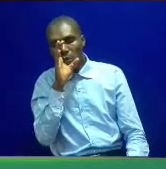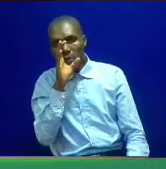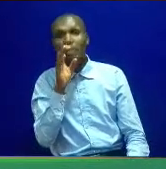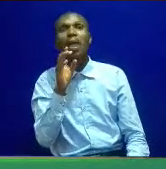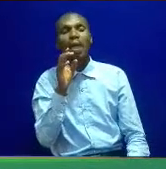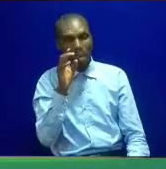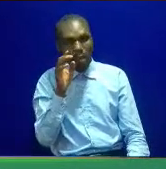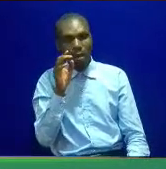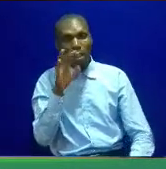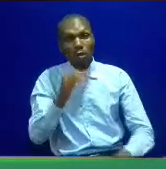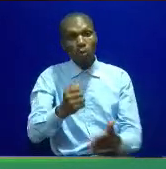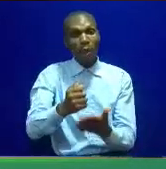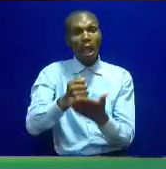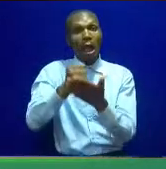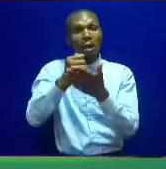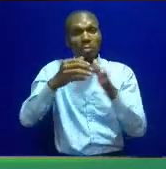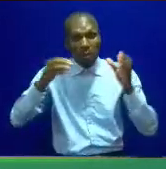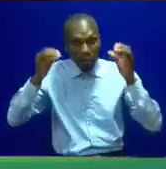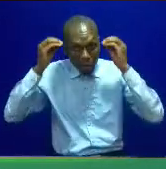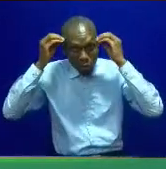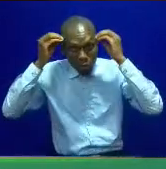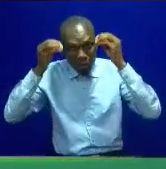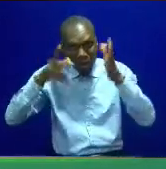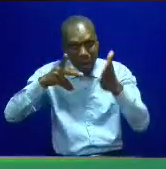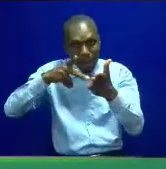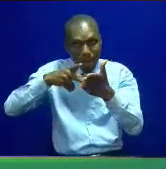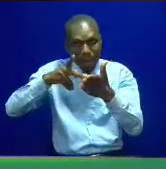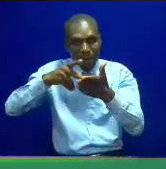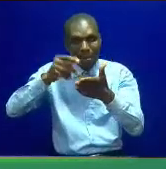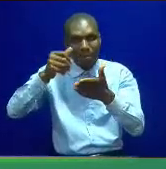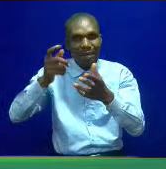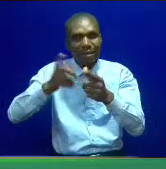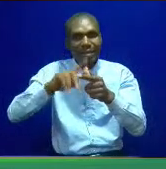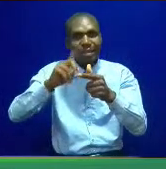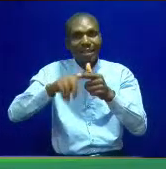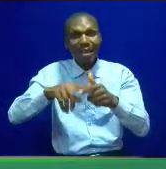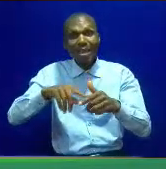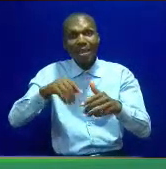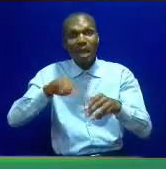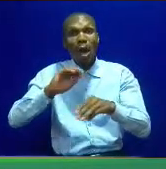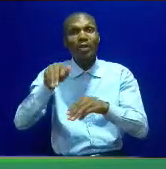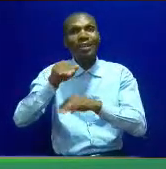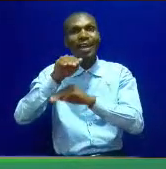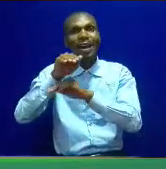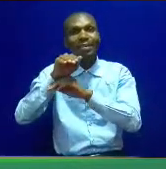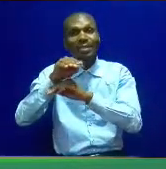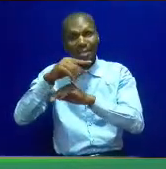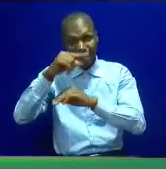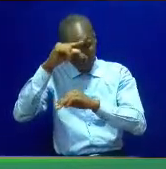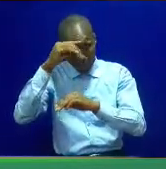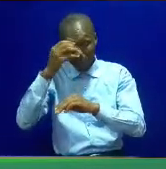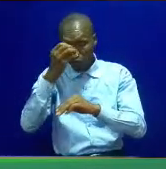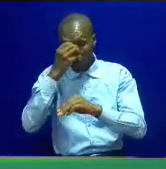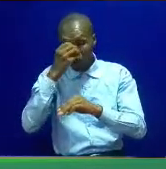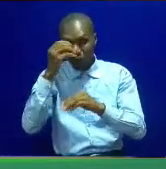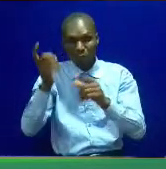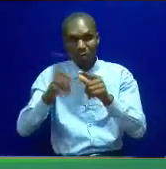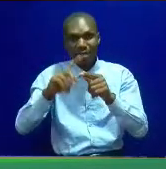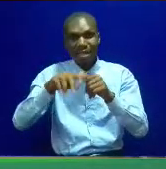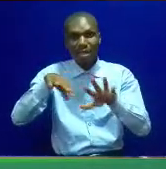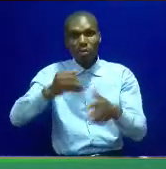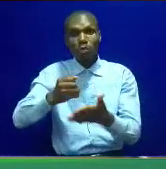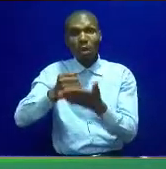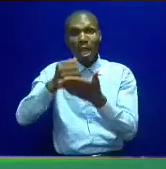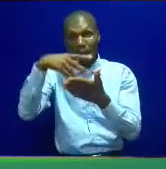subsidize lakini nteraba nterate uburonguru wa serikali wango sabe serikali ya William Ruto nyale ko konya baibori